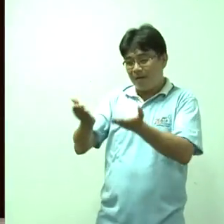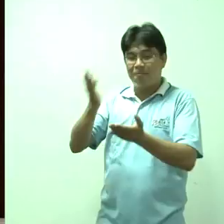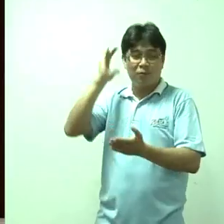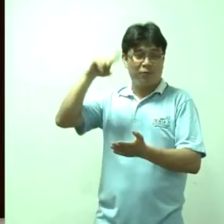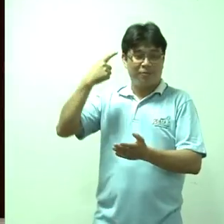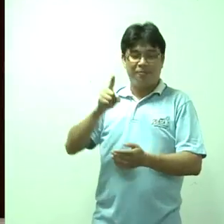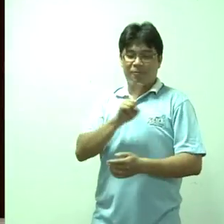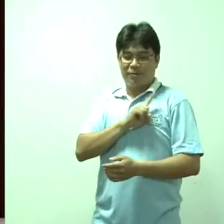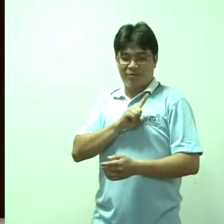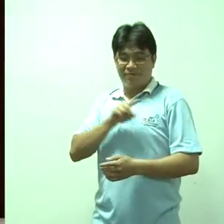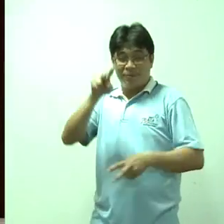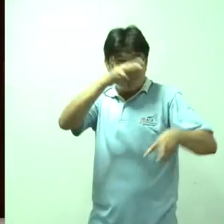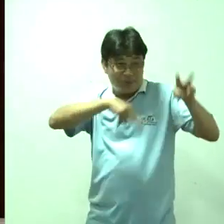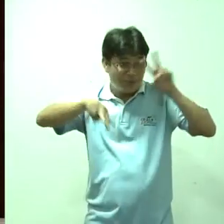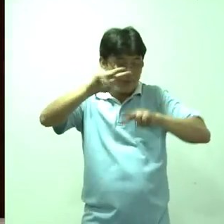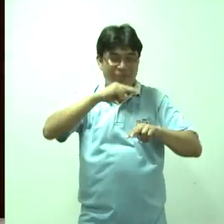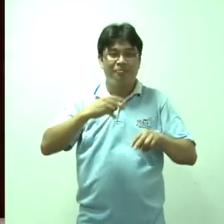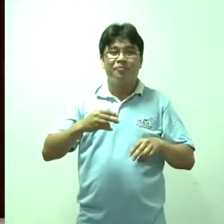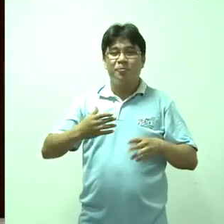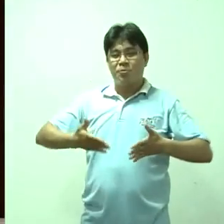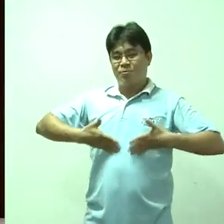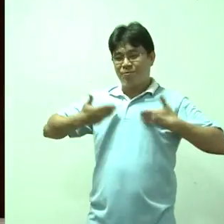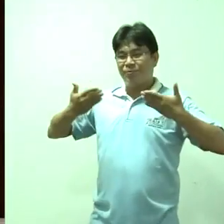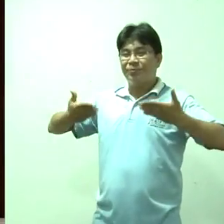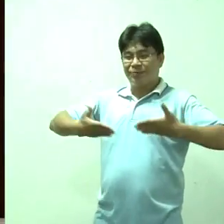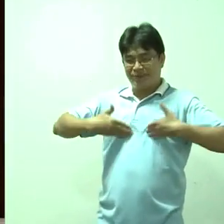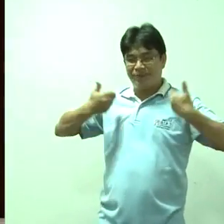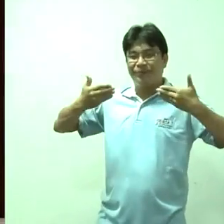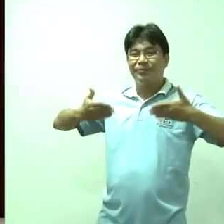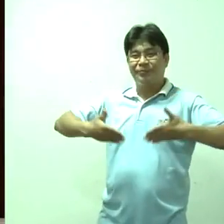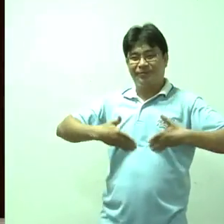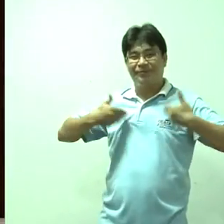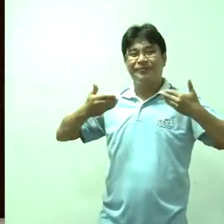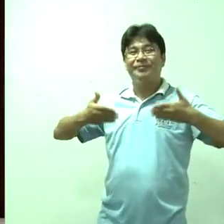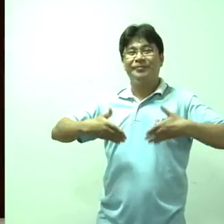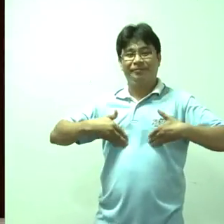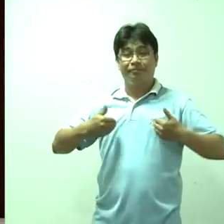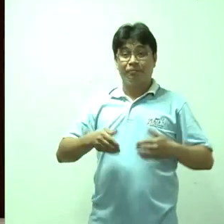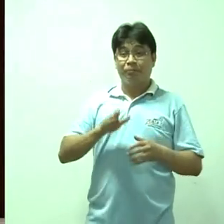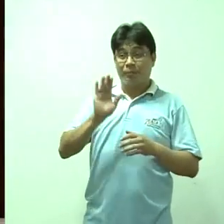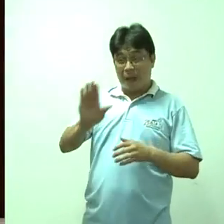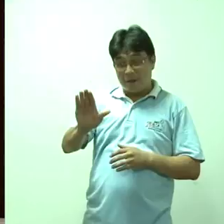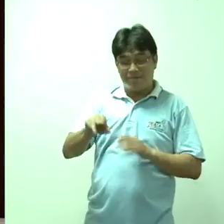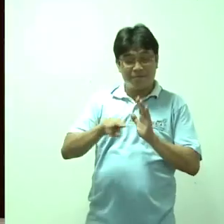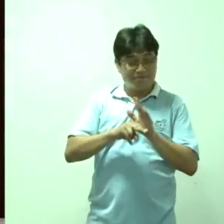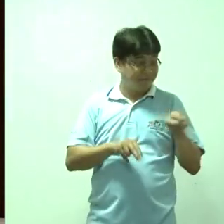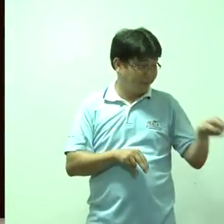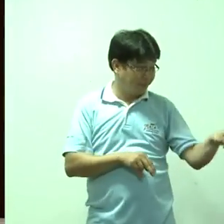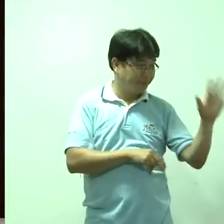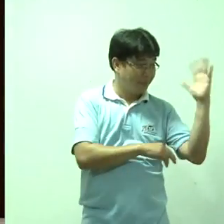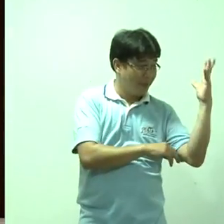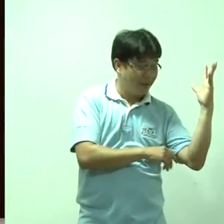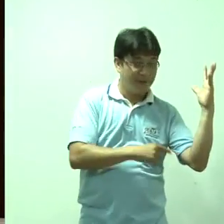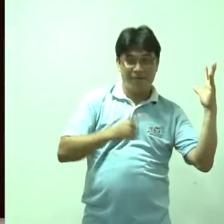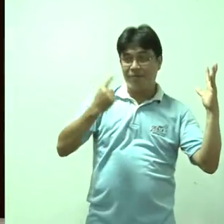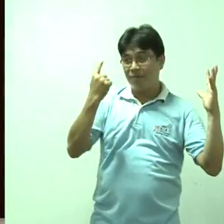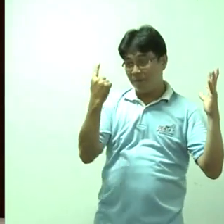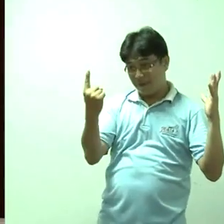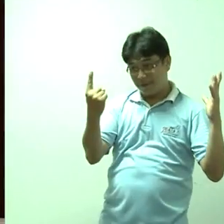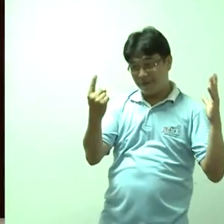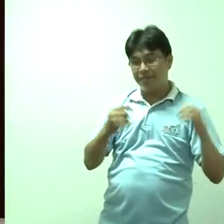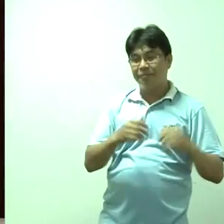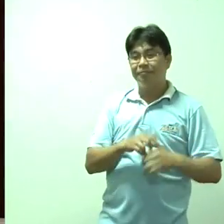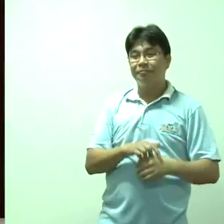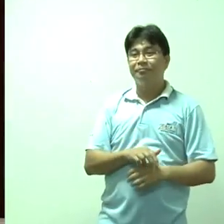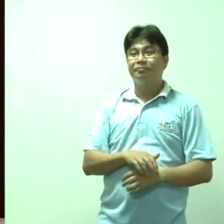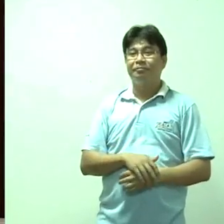พระเจ้าทรงให้อาดัมและเอวาอยู่ในสวนเอเดนนั้นและดูแลสัตว์อย่างมีความสุขแต่มีข้อห้ามในเรื่องการกิน